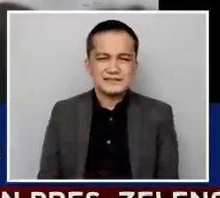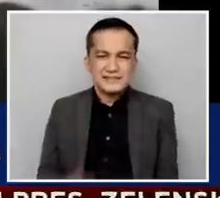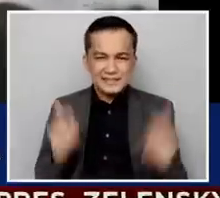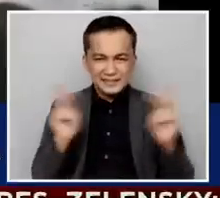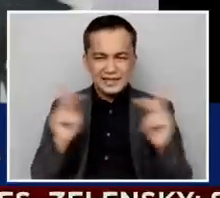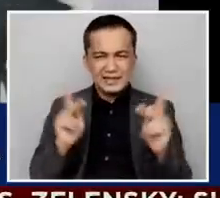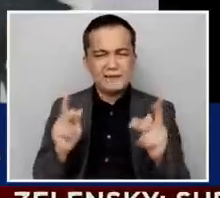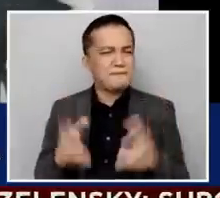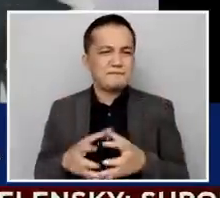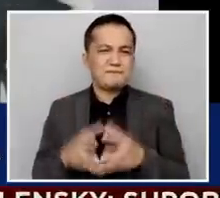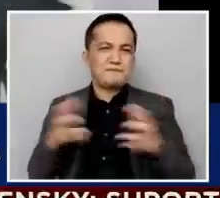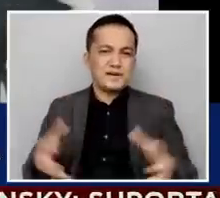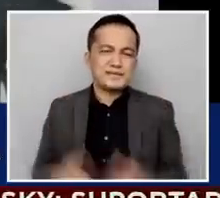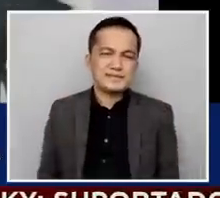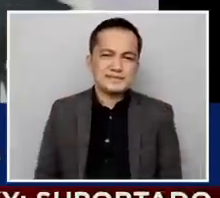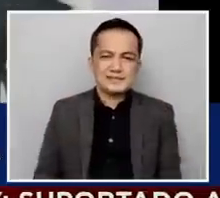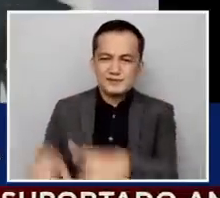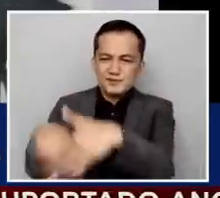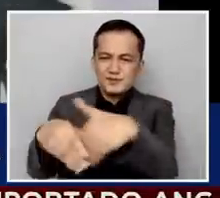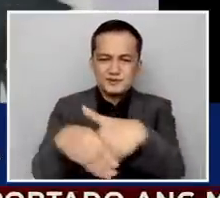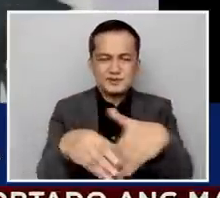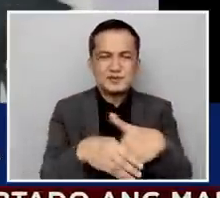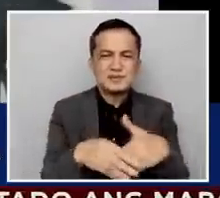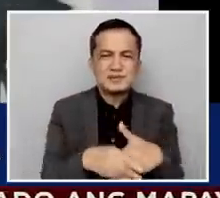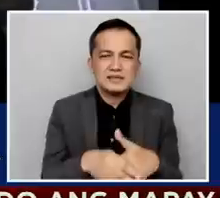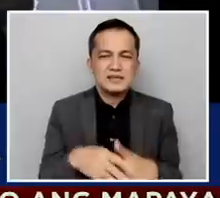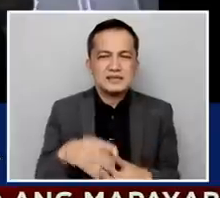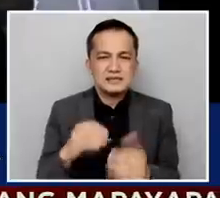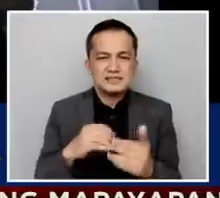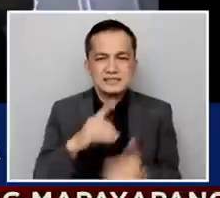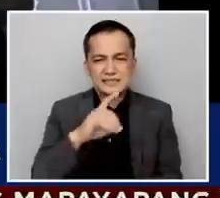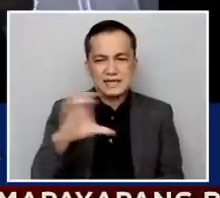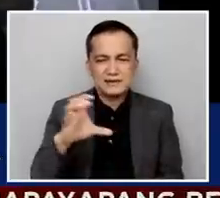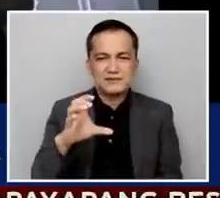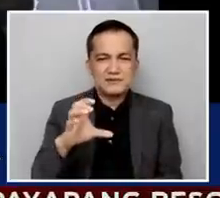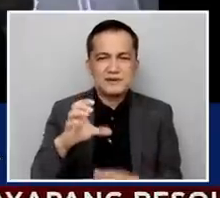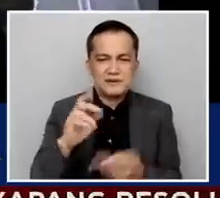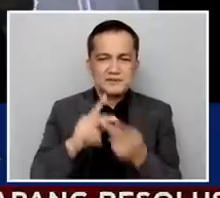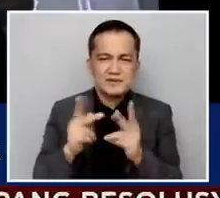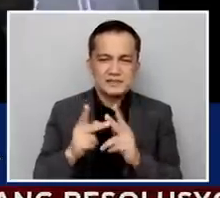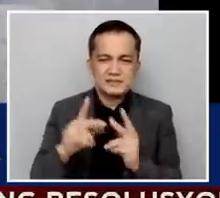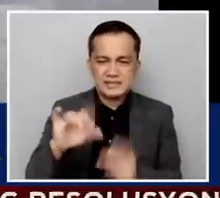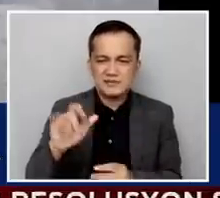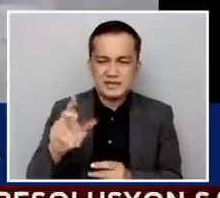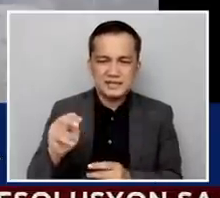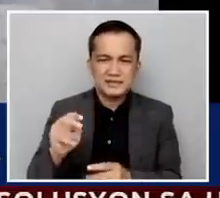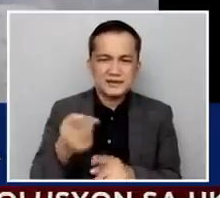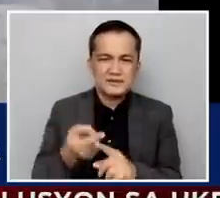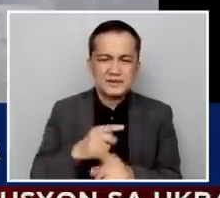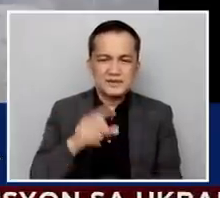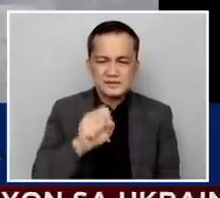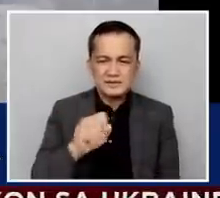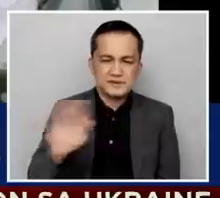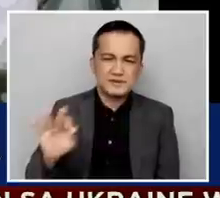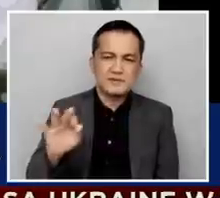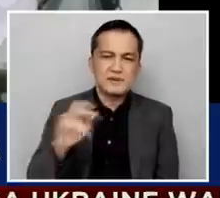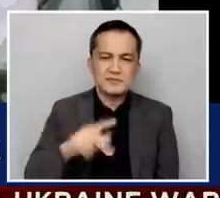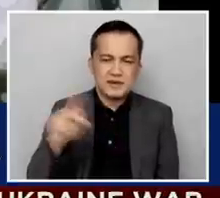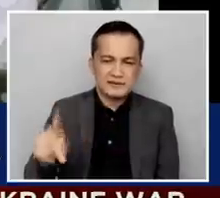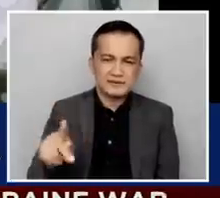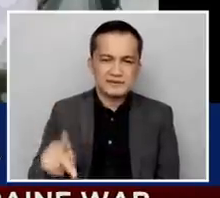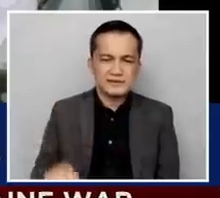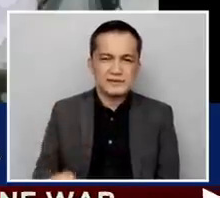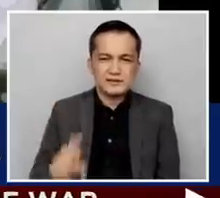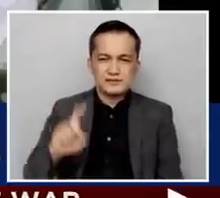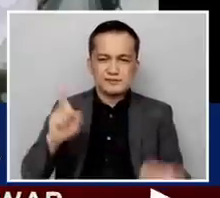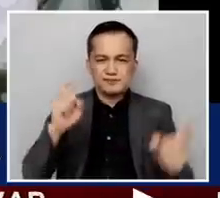overload naman ang pag-iisang dibdib ng mahigit 100 pares ng mga kabalen sa San Fernando, Pampanga. Nag-transform